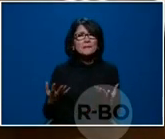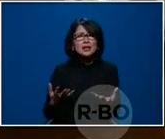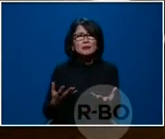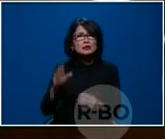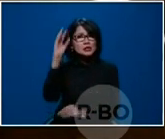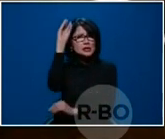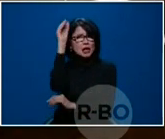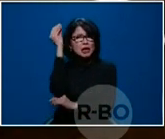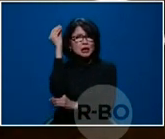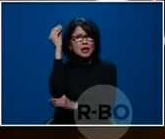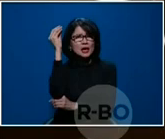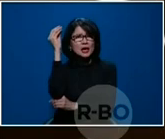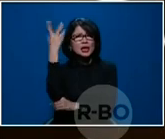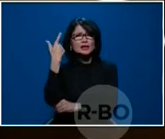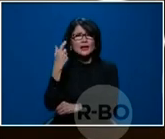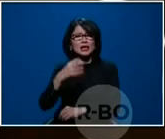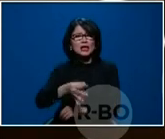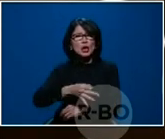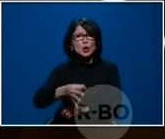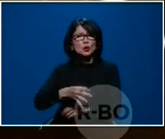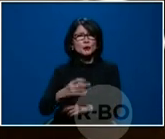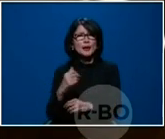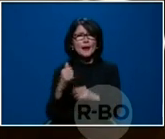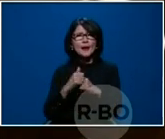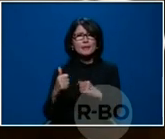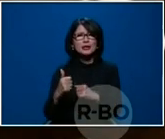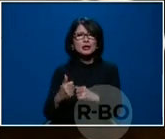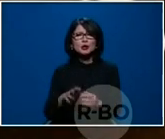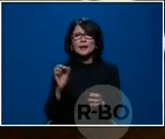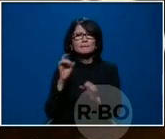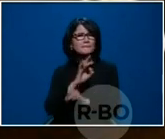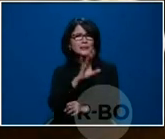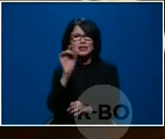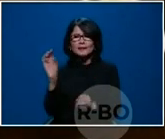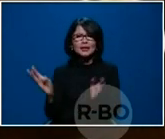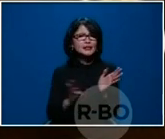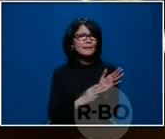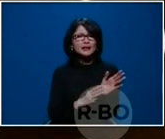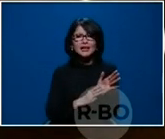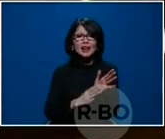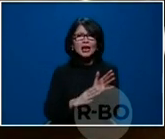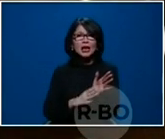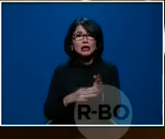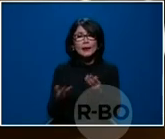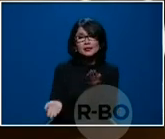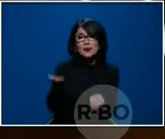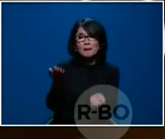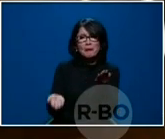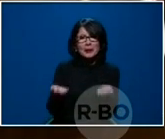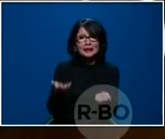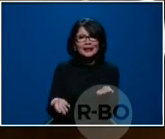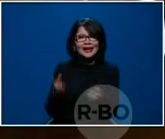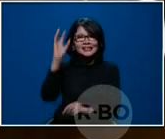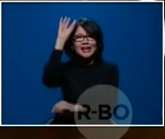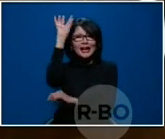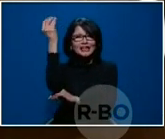sebagai Kota megapolitan yang kita tahu dengan segala kompleksitasnya kita bisa membandingkan Jakarta dengan New York dan lain